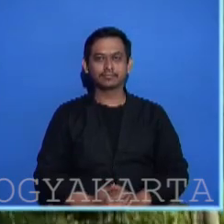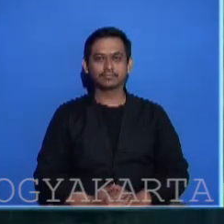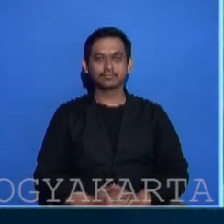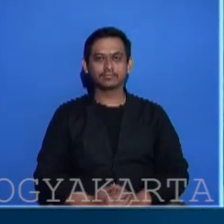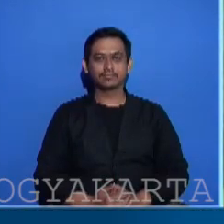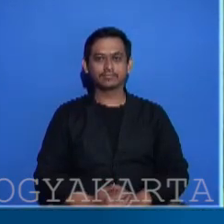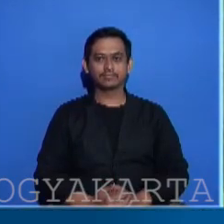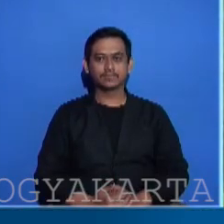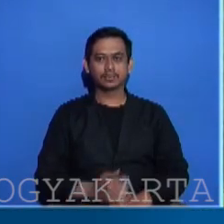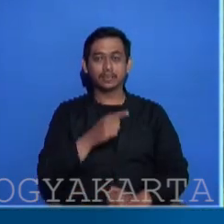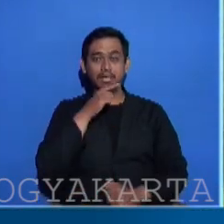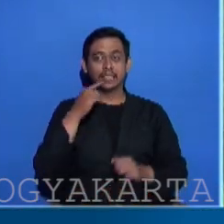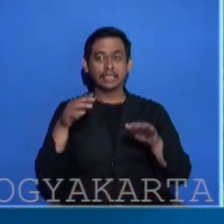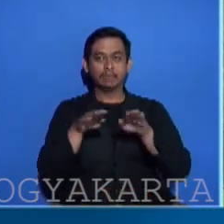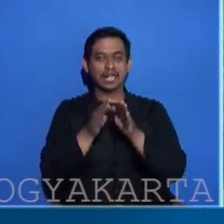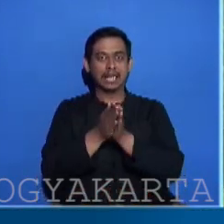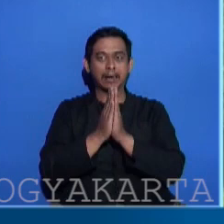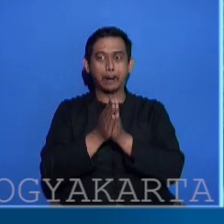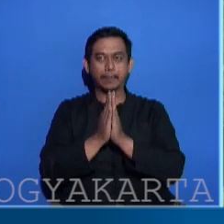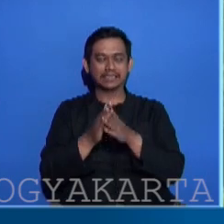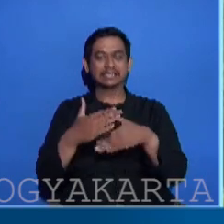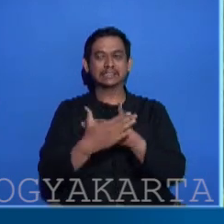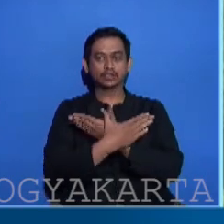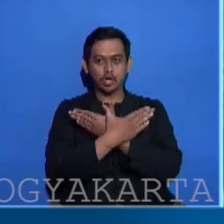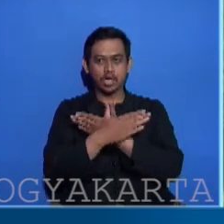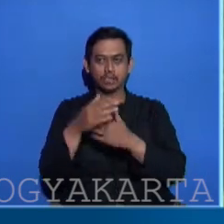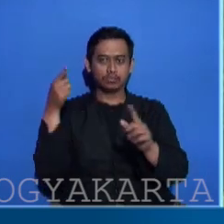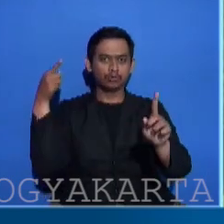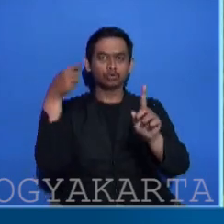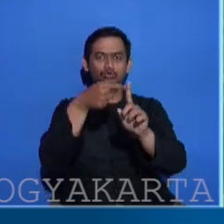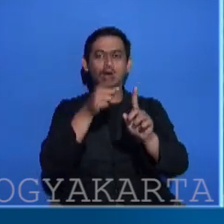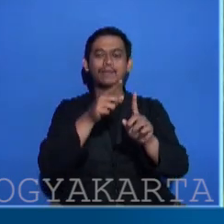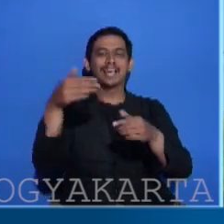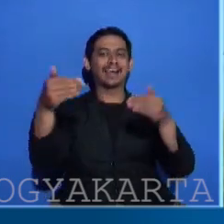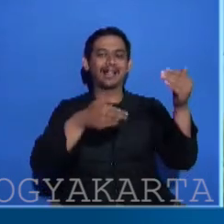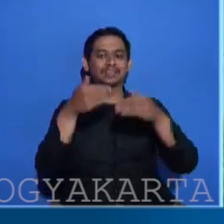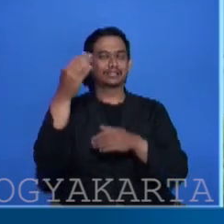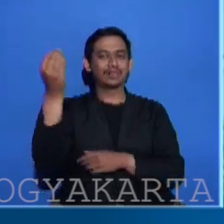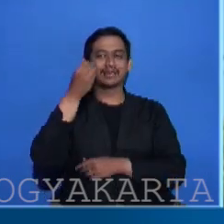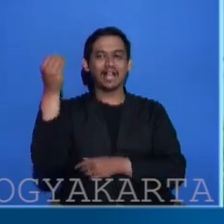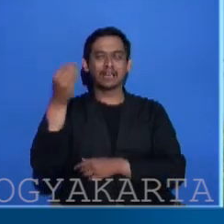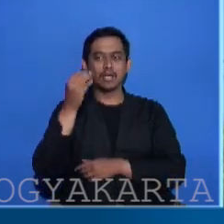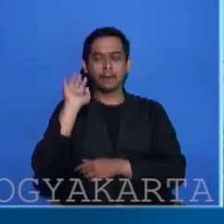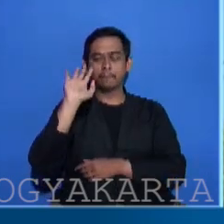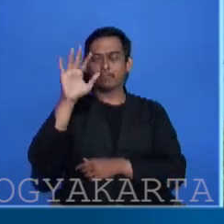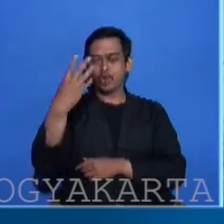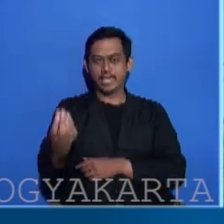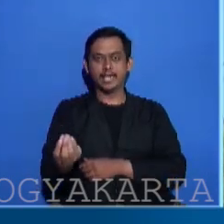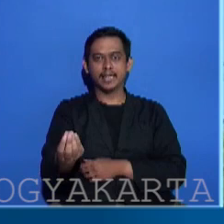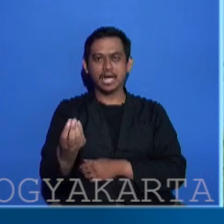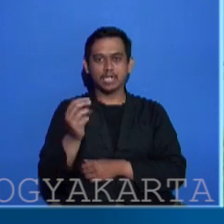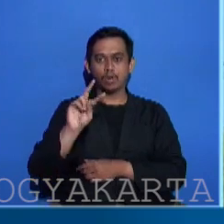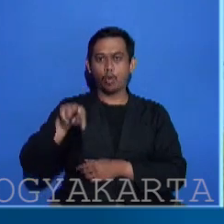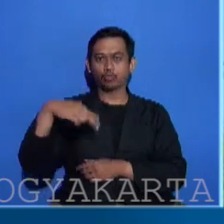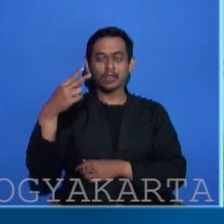libur lebaran kabupaten Gunungkidul menjadi salah satu tujuan wisatawan maupun pemudik yang berasal dari dalam maupun luar daerah